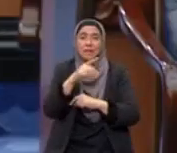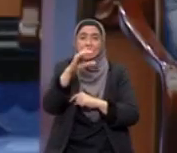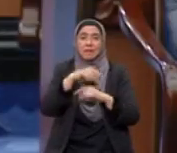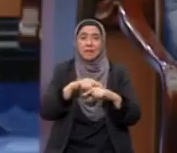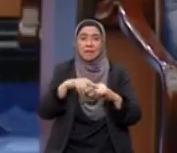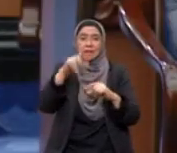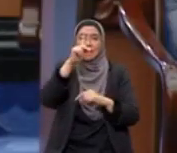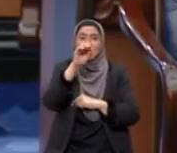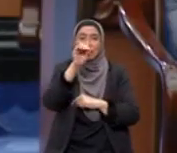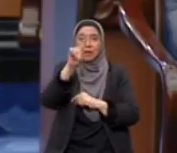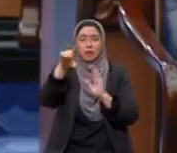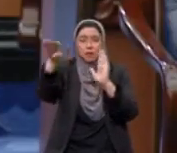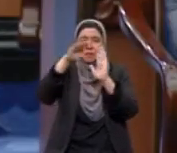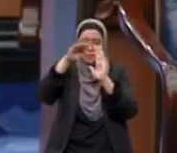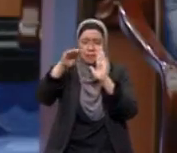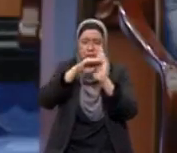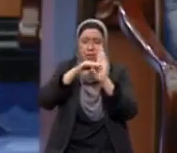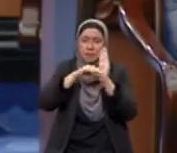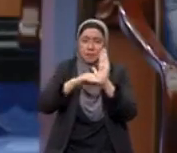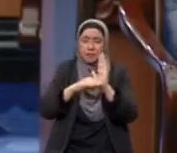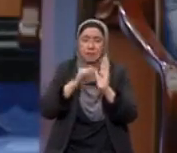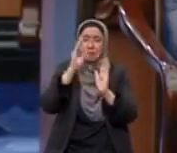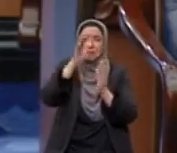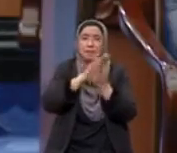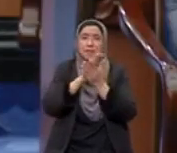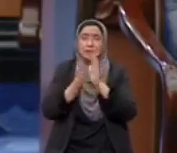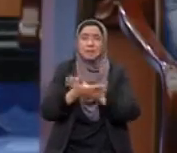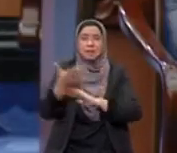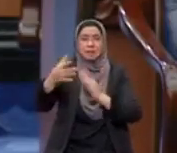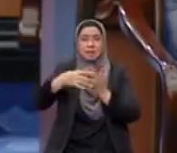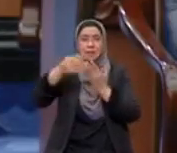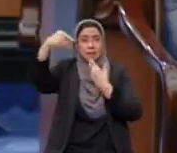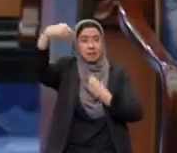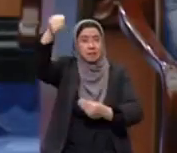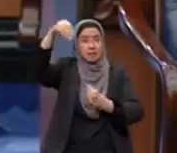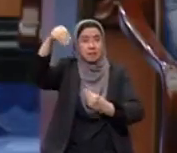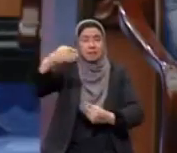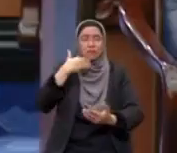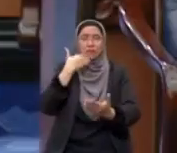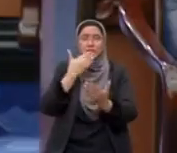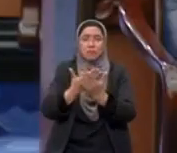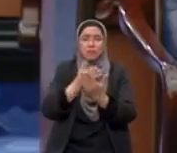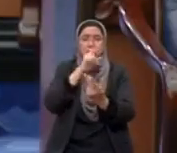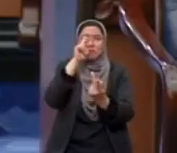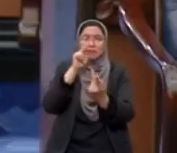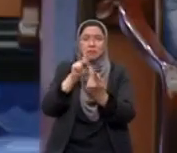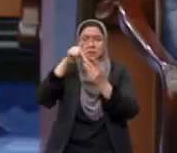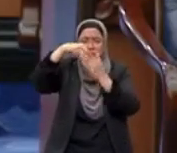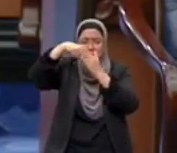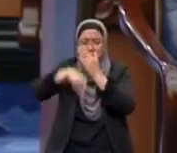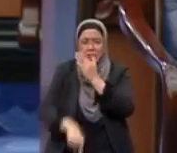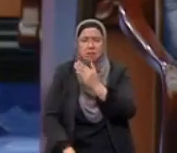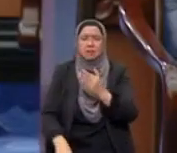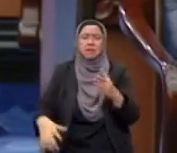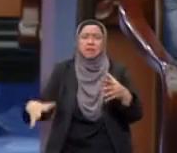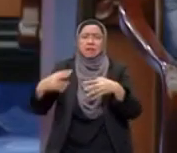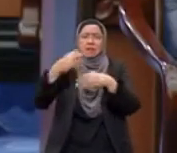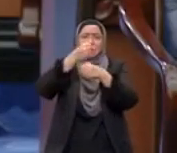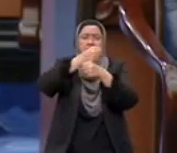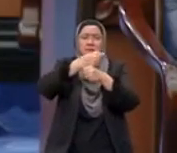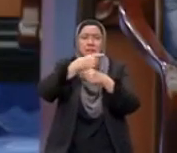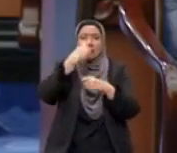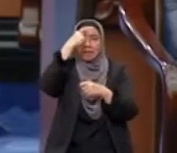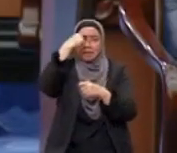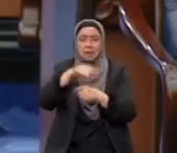satu dokumen yang efektif dan substantif bagi menengani isu-isu yang berkaitan Laut Cina Selatan